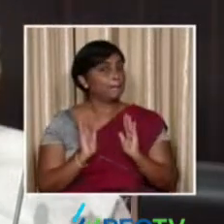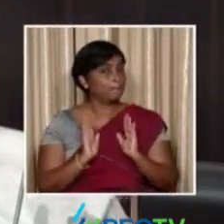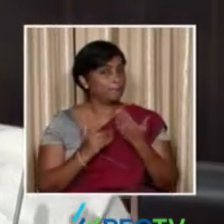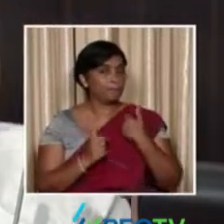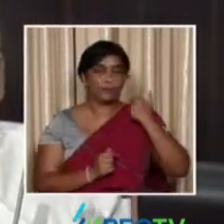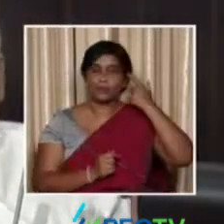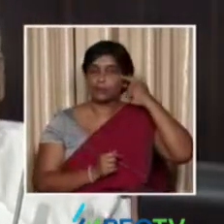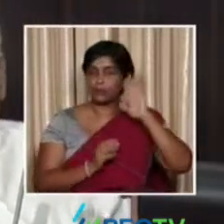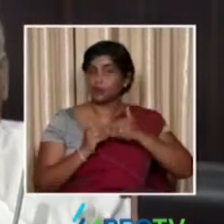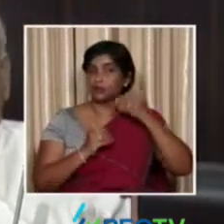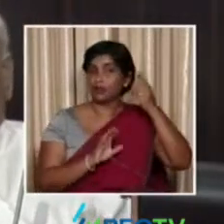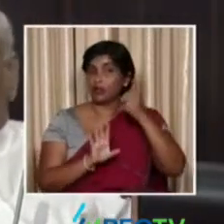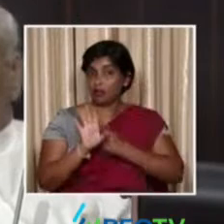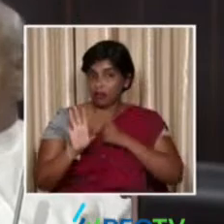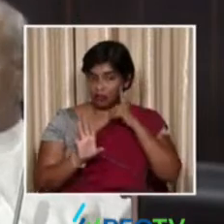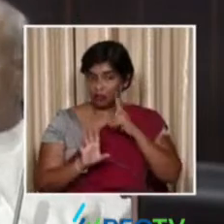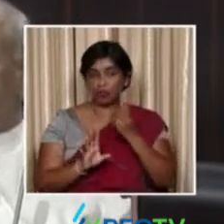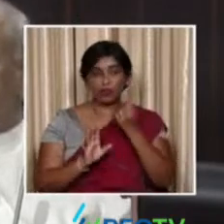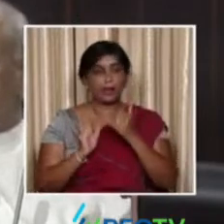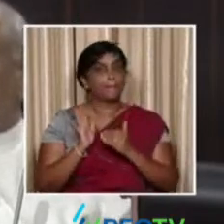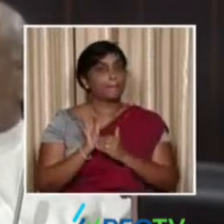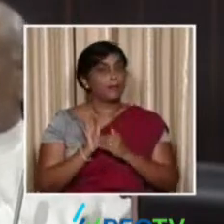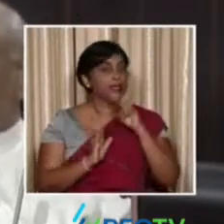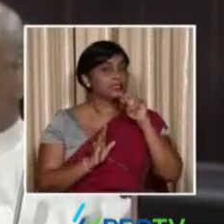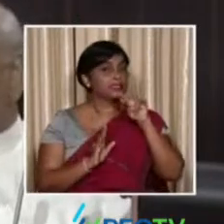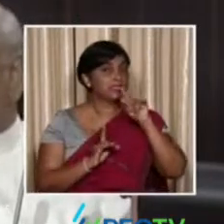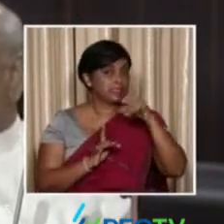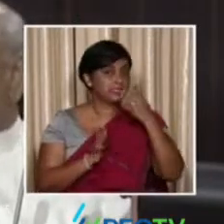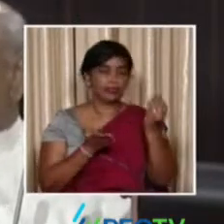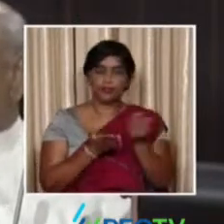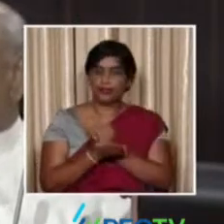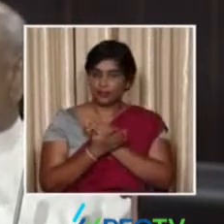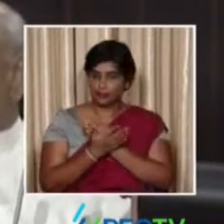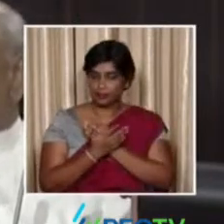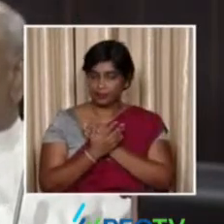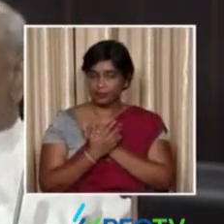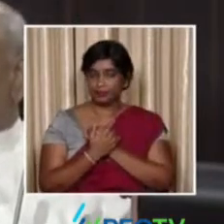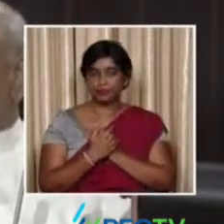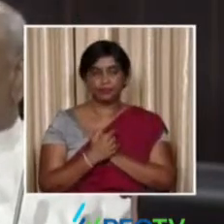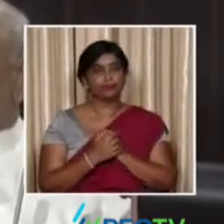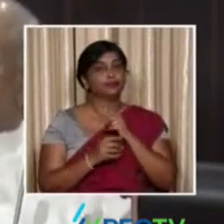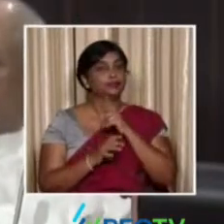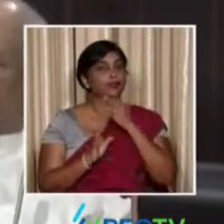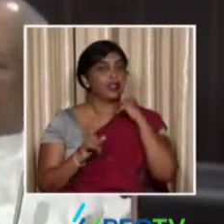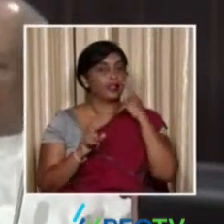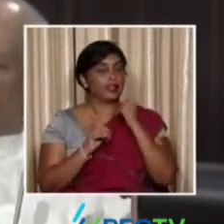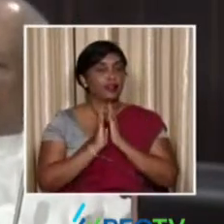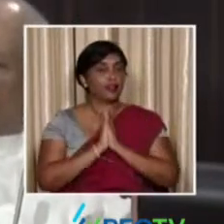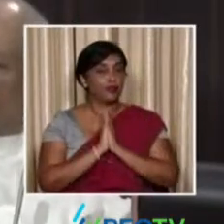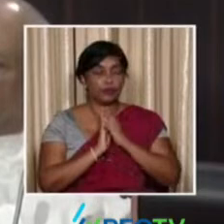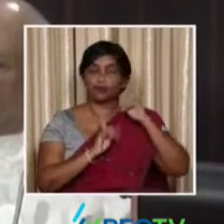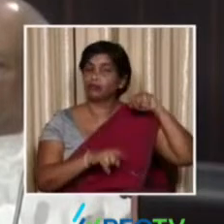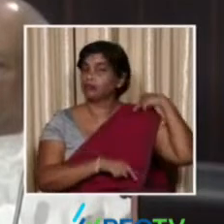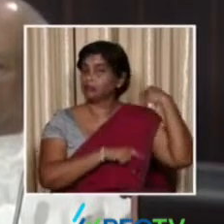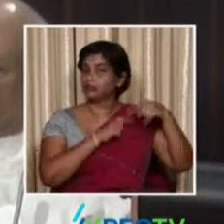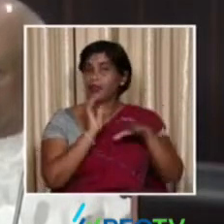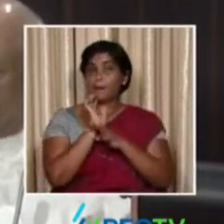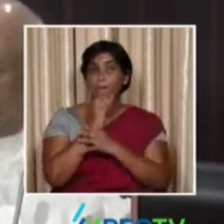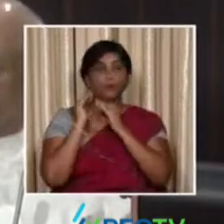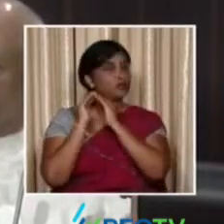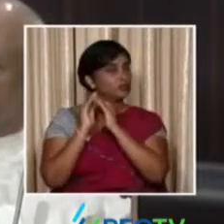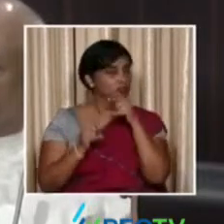කිරීමට බලාපොරොත්තු ඉදිරි වසර සඳහා රුපියල් මිලියන 100ක් වෙන් කරනවා. මහනුවර බෞද්ධ ශිෂ්ටාචාර